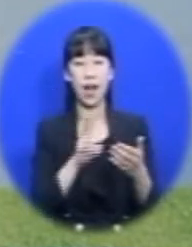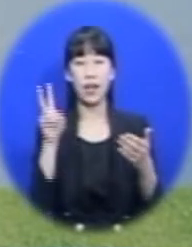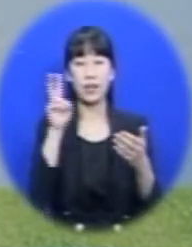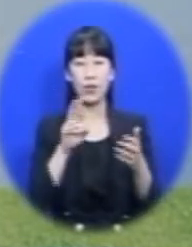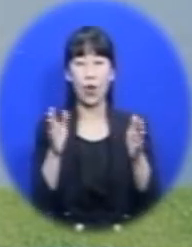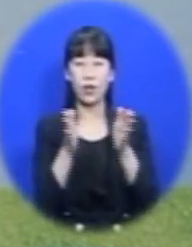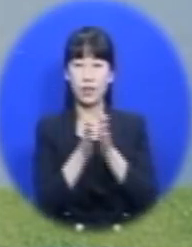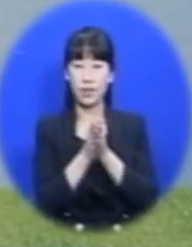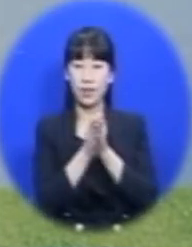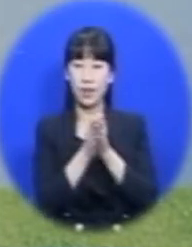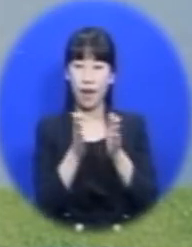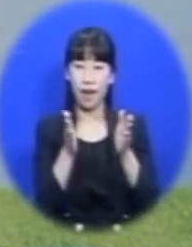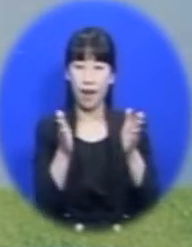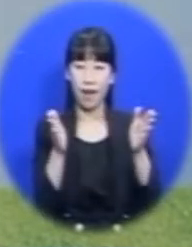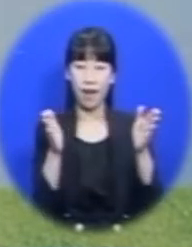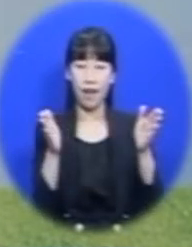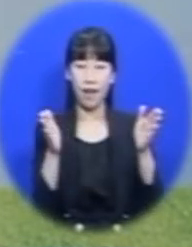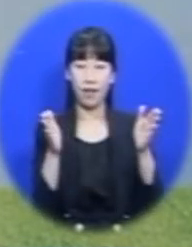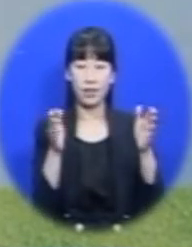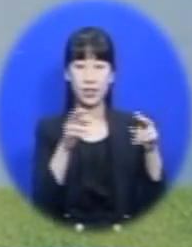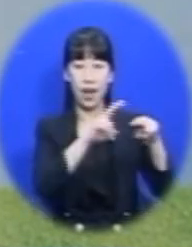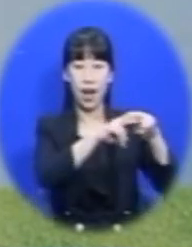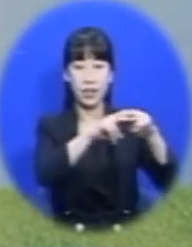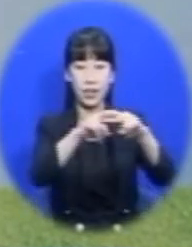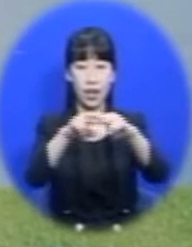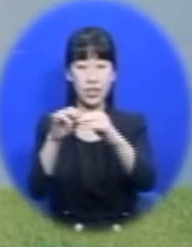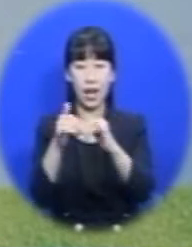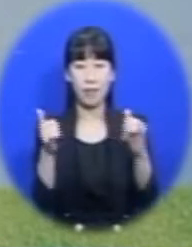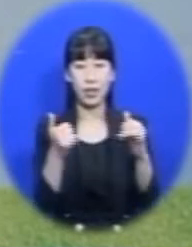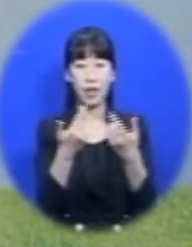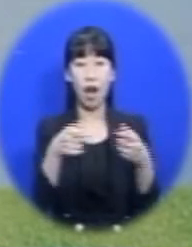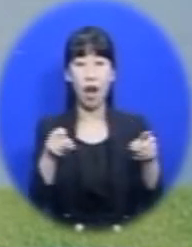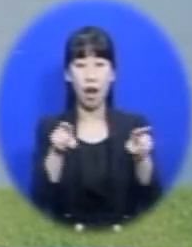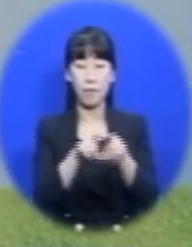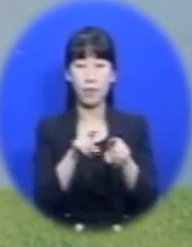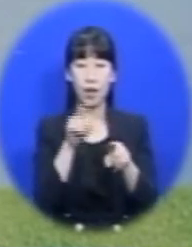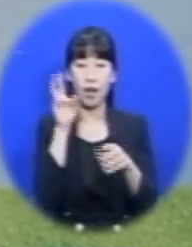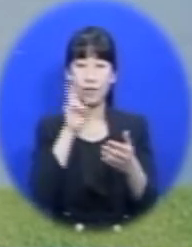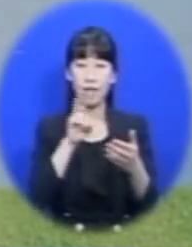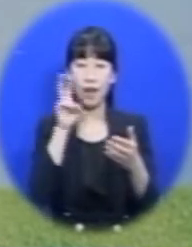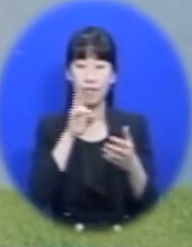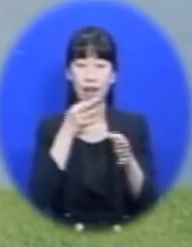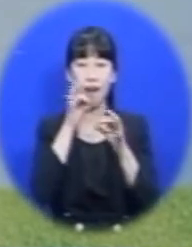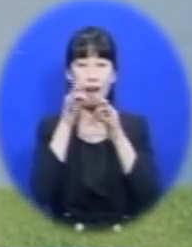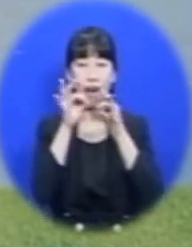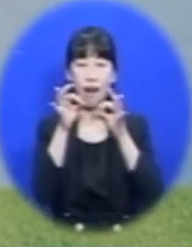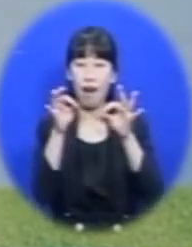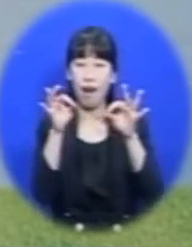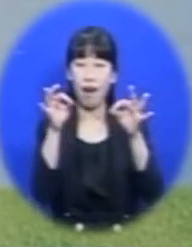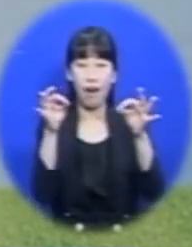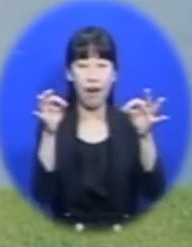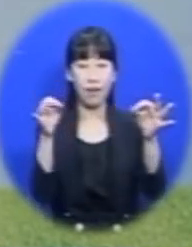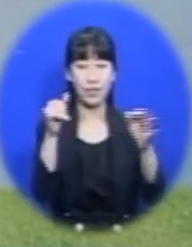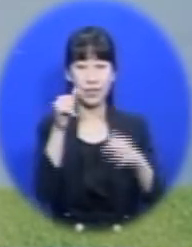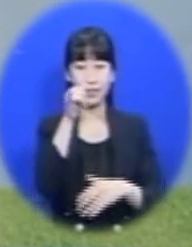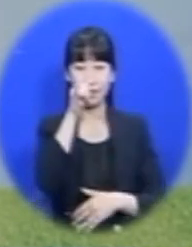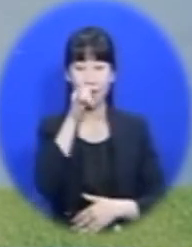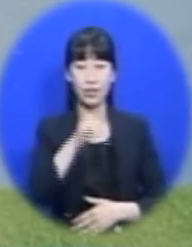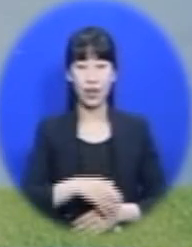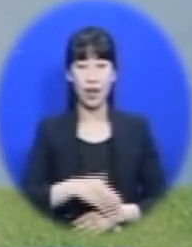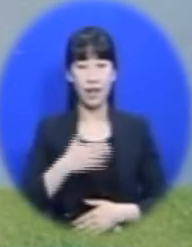부르기 시작했어요. 그랬더니 그 법정에 있는 사람들이 너도 나도 따라 부르면서 그 법정에 있는 사람들이 다 나